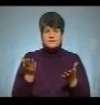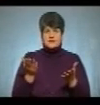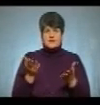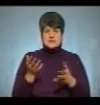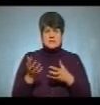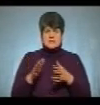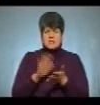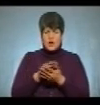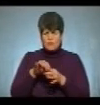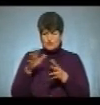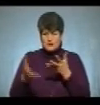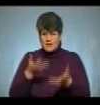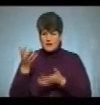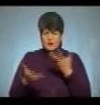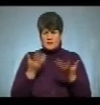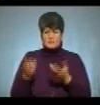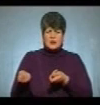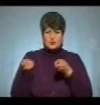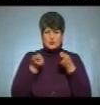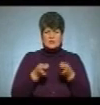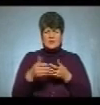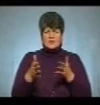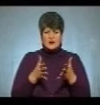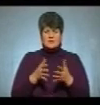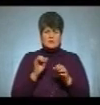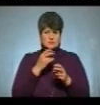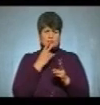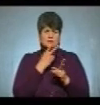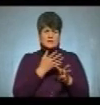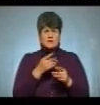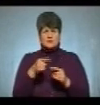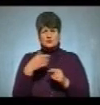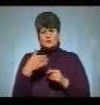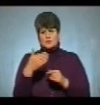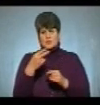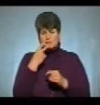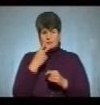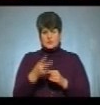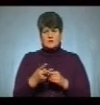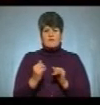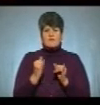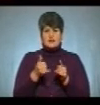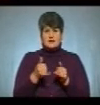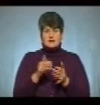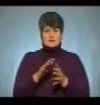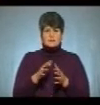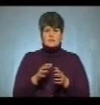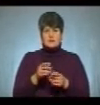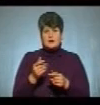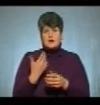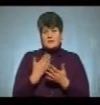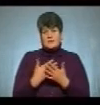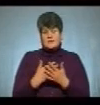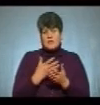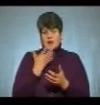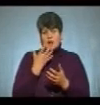всякі приносила ящики, там все то забито, можете подивитися, там з другої сторони викидали з балкону. Що вона грілась, напевне, чи що,